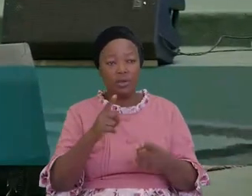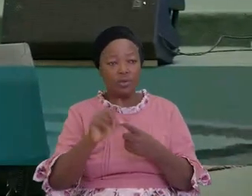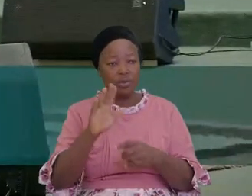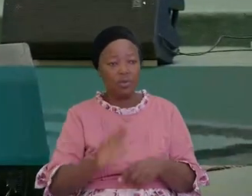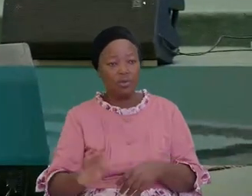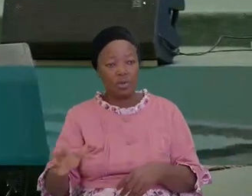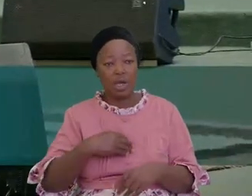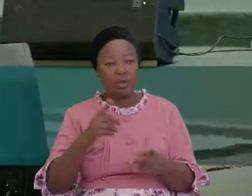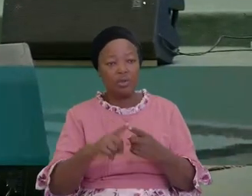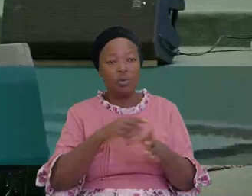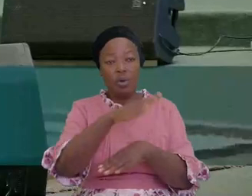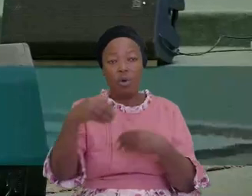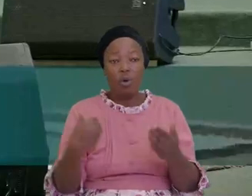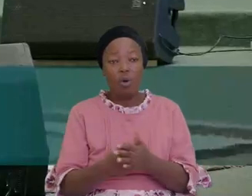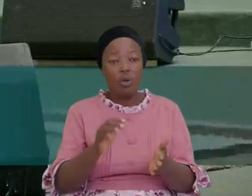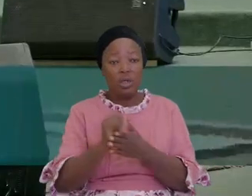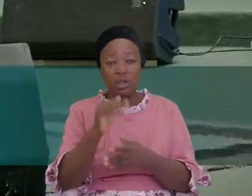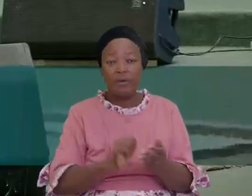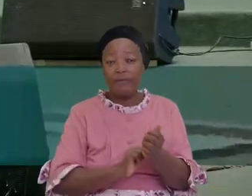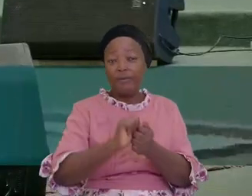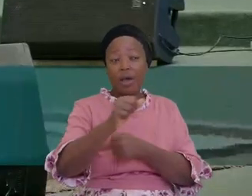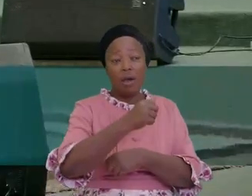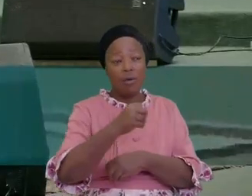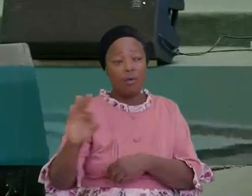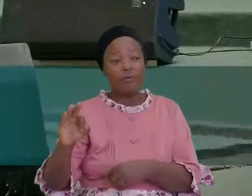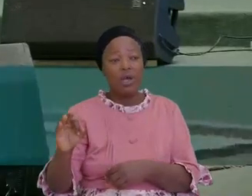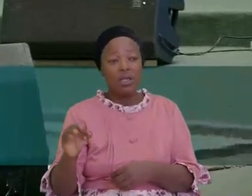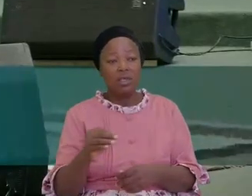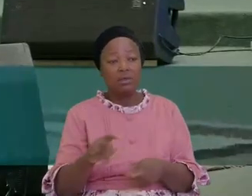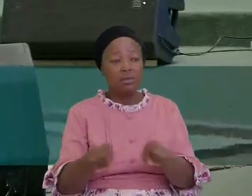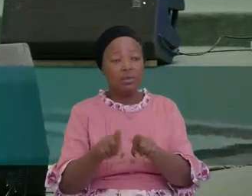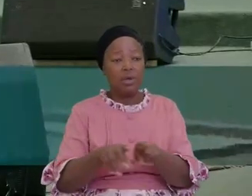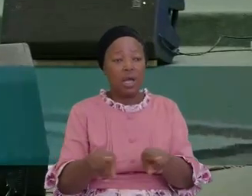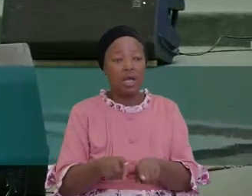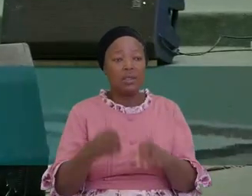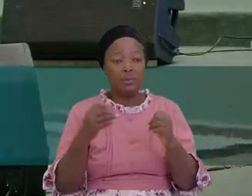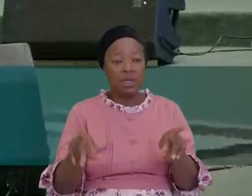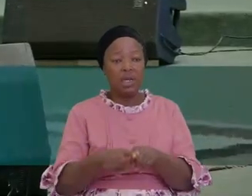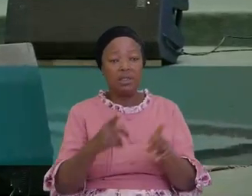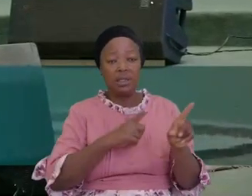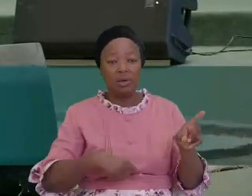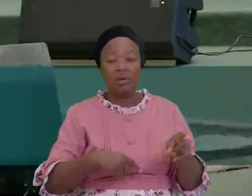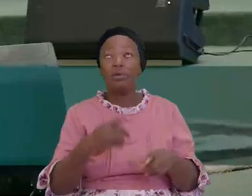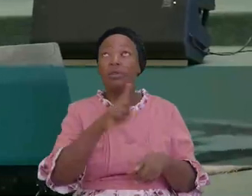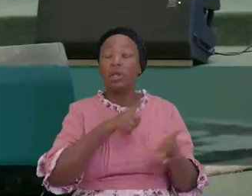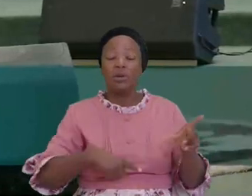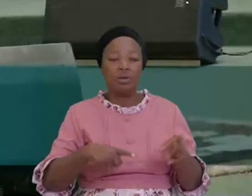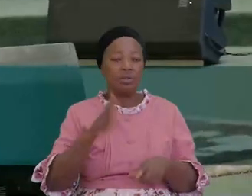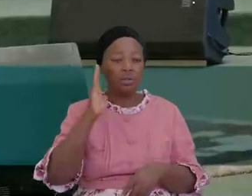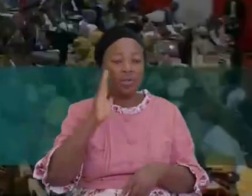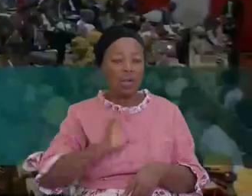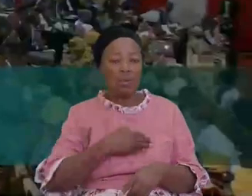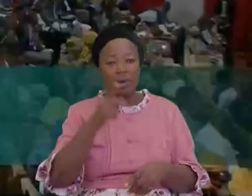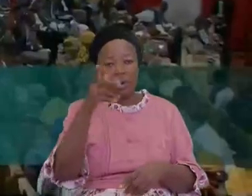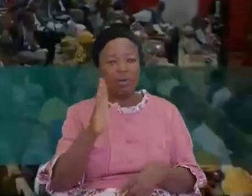vos enfants et pour tous ceux qui sont au loin, en aussi grand nombre que le Seigneur notre